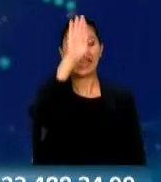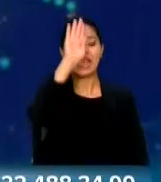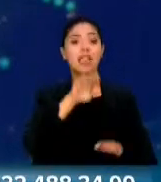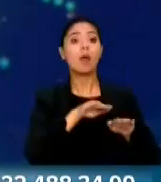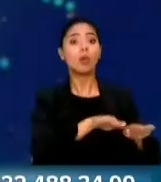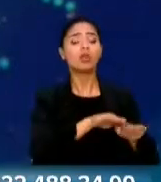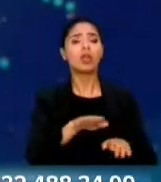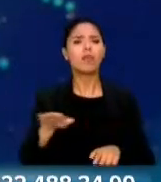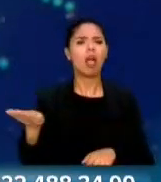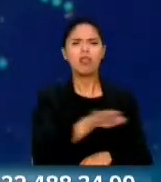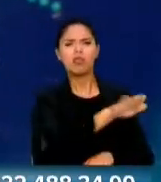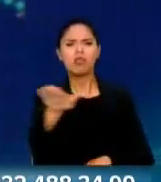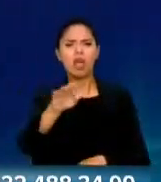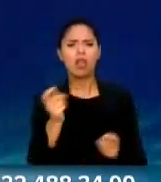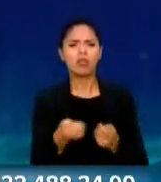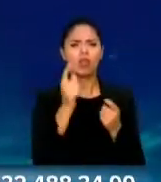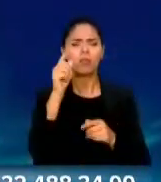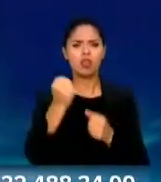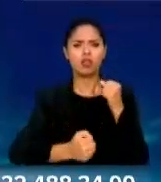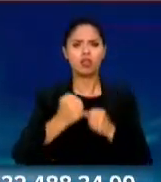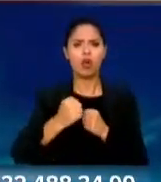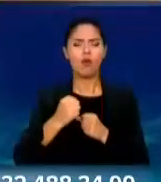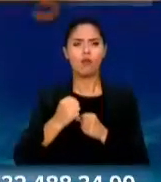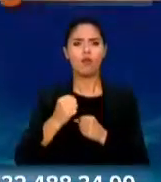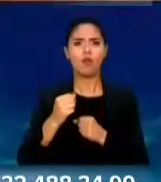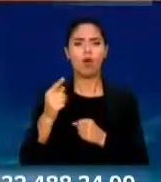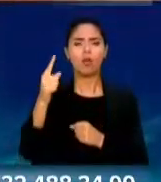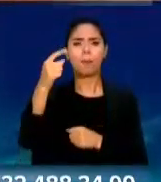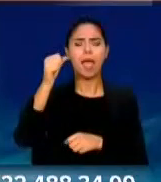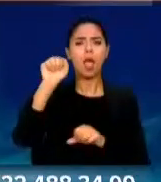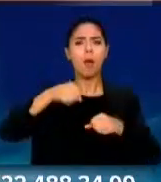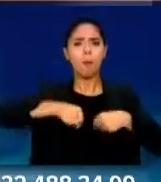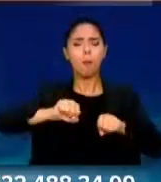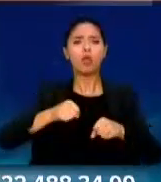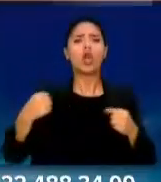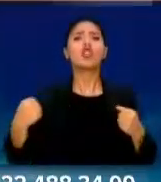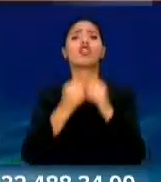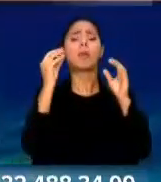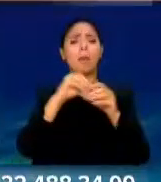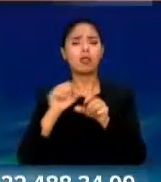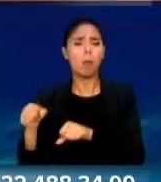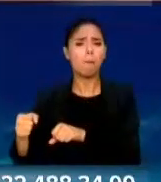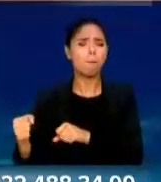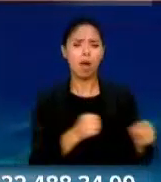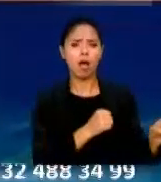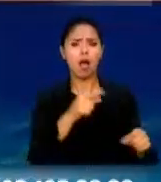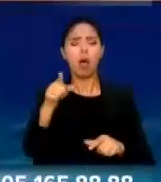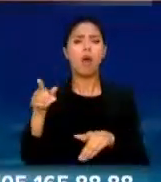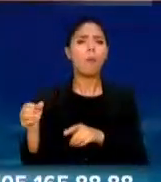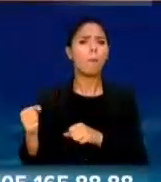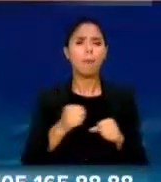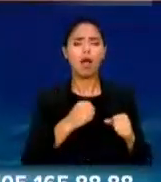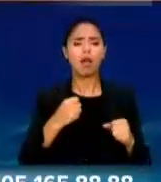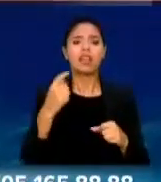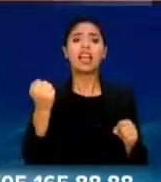İstanbul trafiğinde şerit değiştirmeye çalışan bir sürücü görüş açısına aniden giren motosikletliye çarpmamak için manevra yaptı. O manevra işe